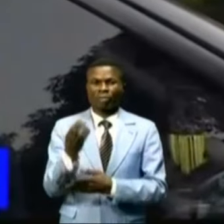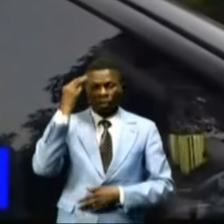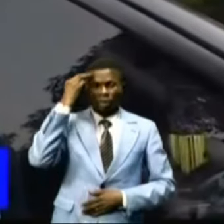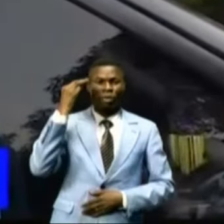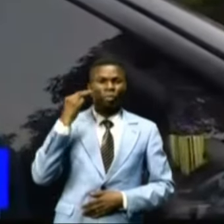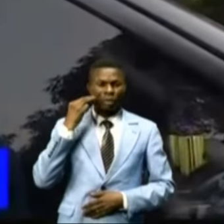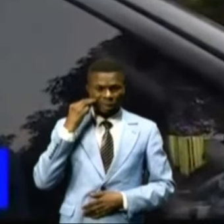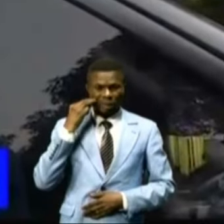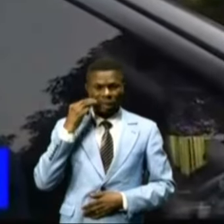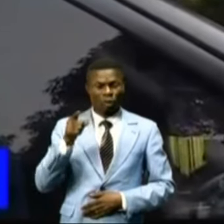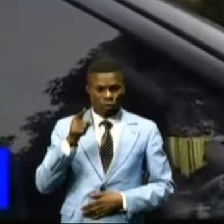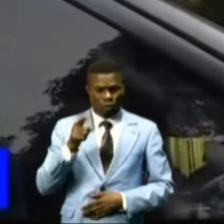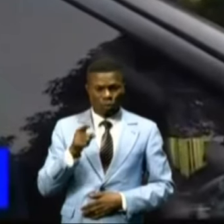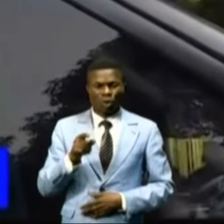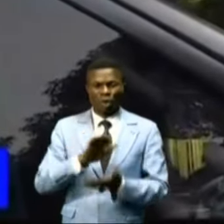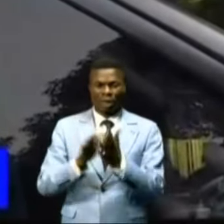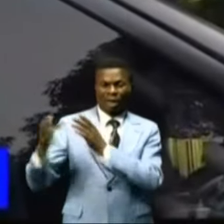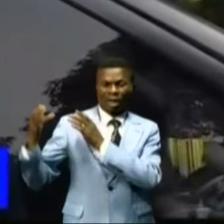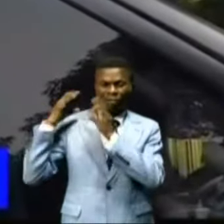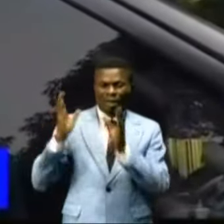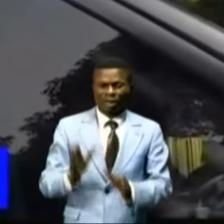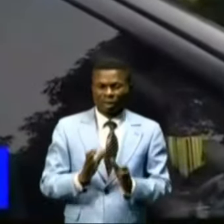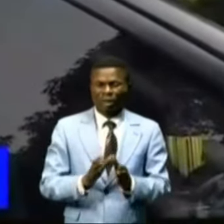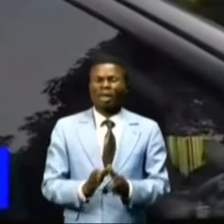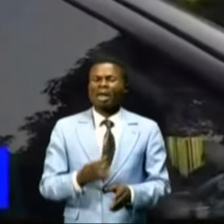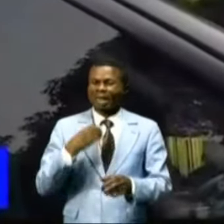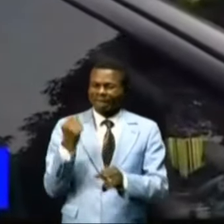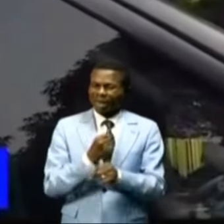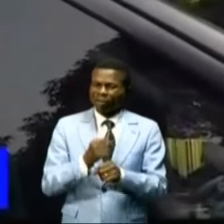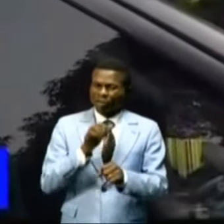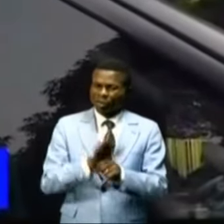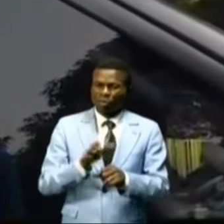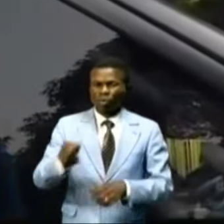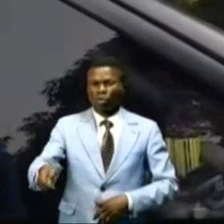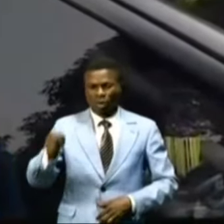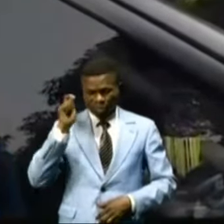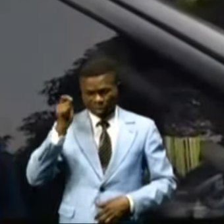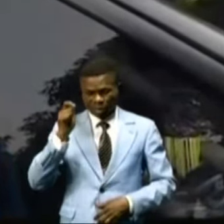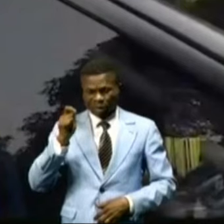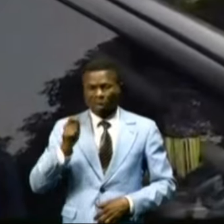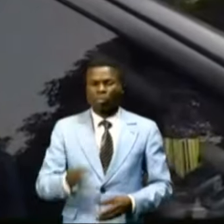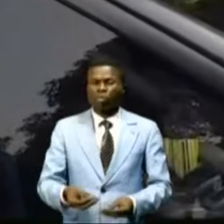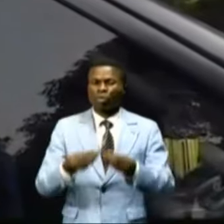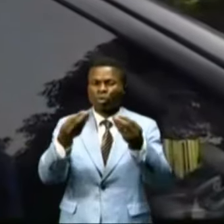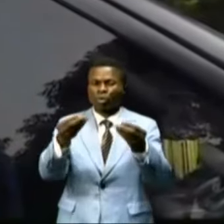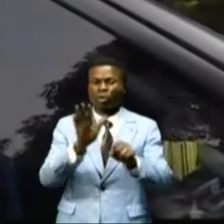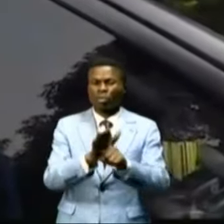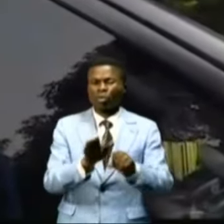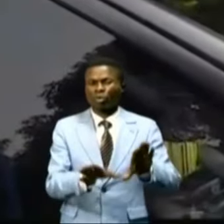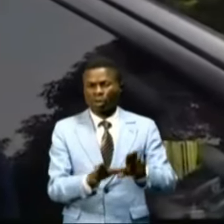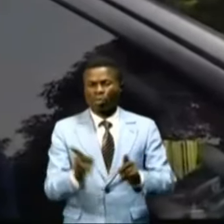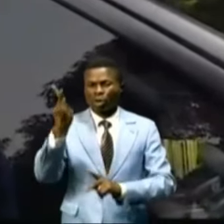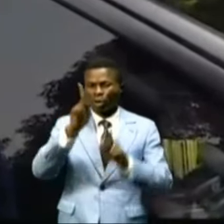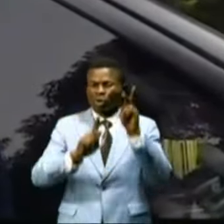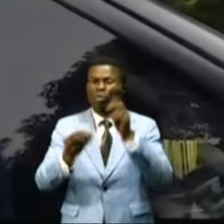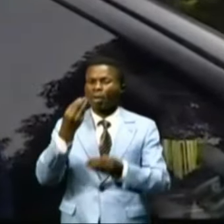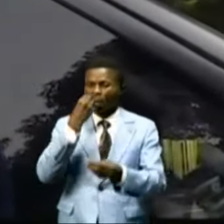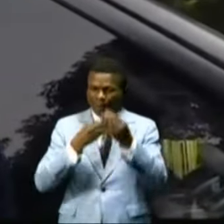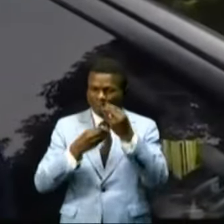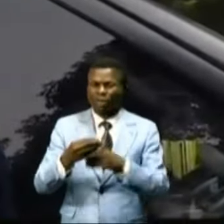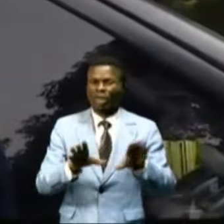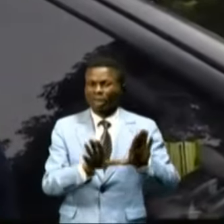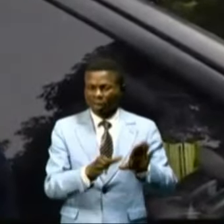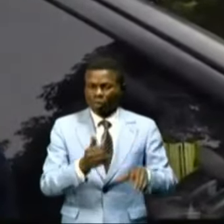le ministre puisse en charger pour concentrer, je pèse bien mes mots, puisse concentrer ses efforts pour que cette fois-ci, le